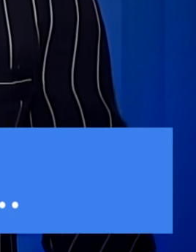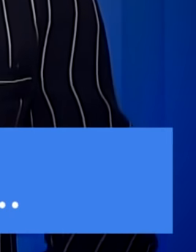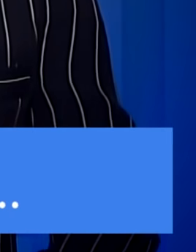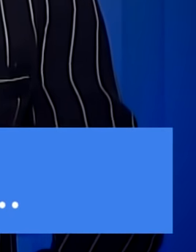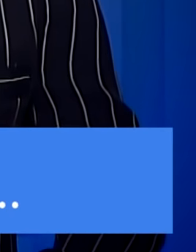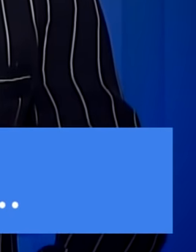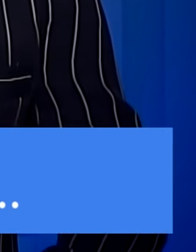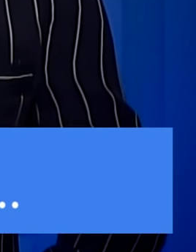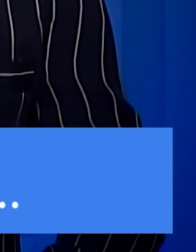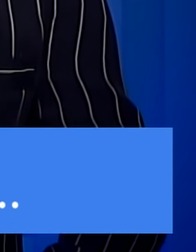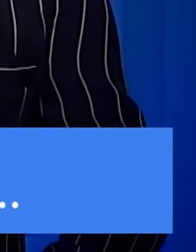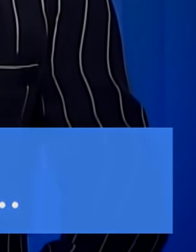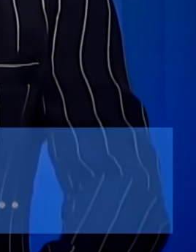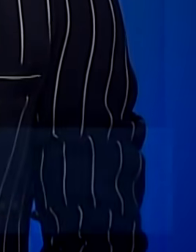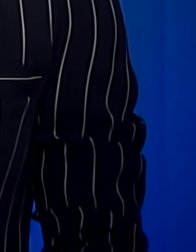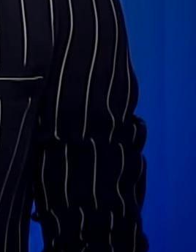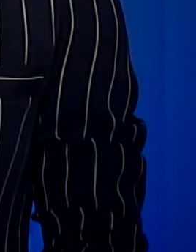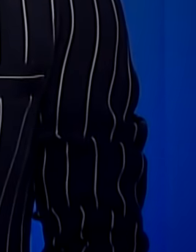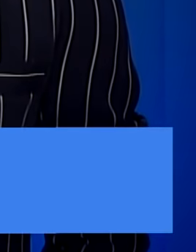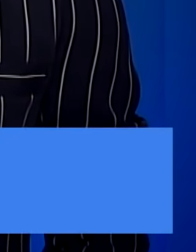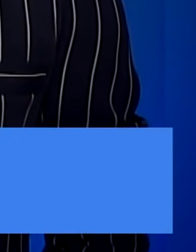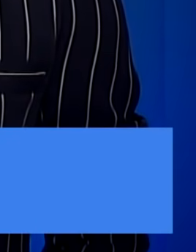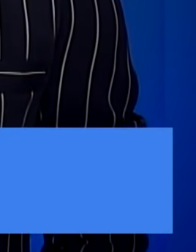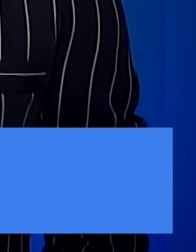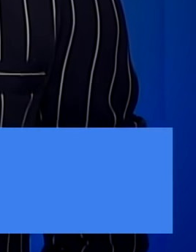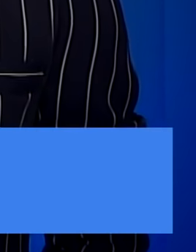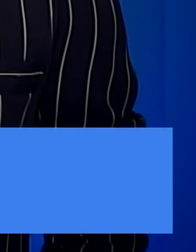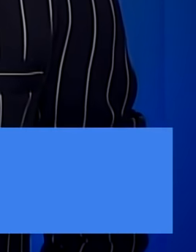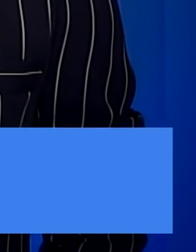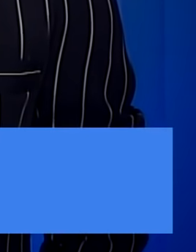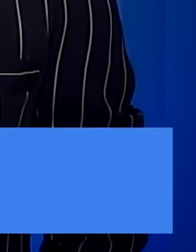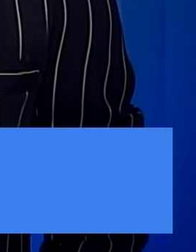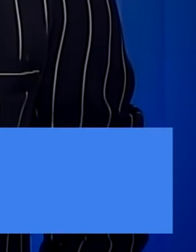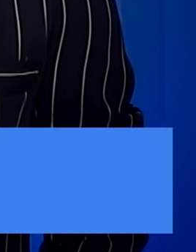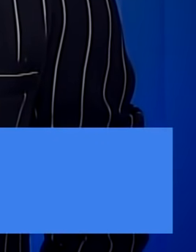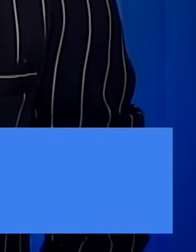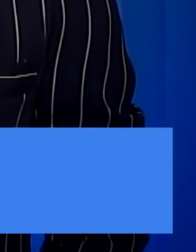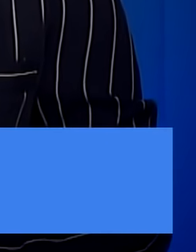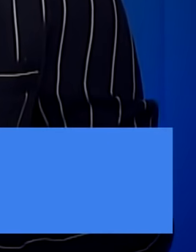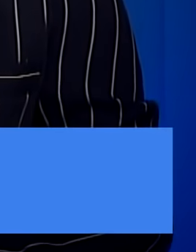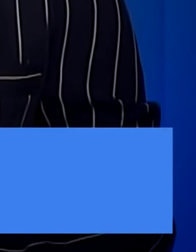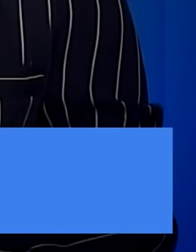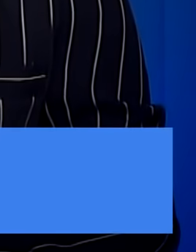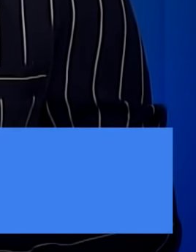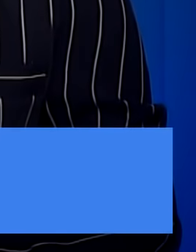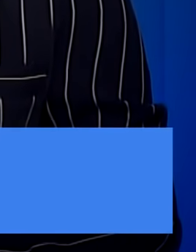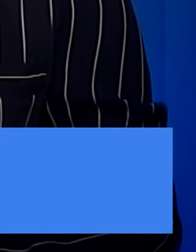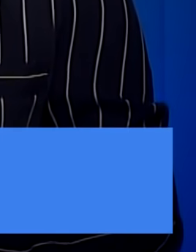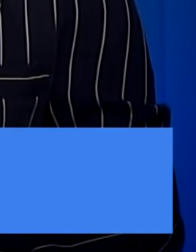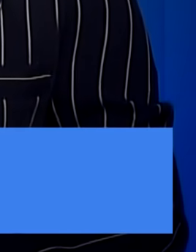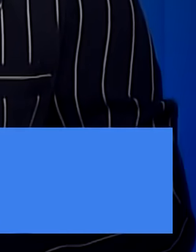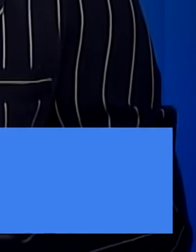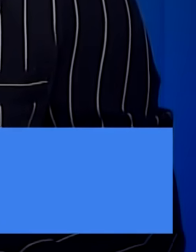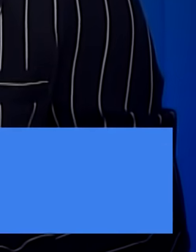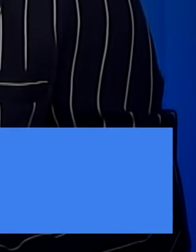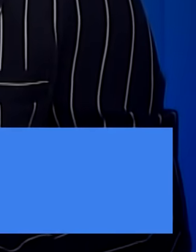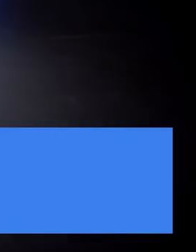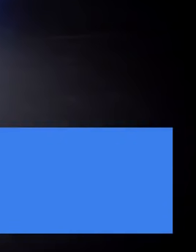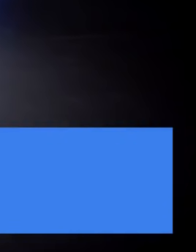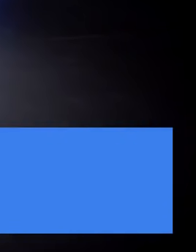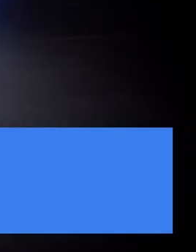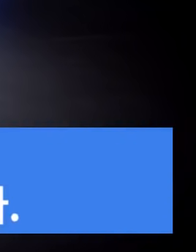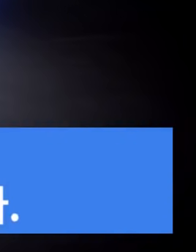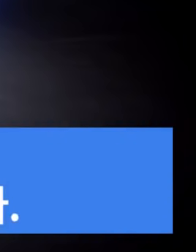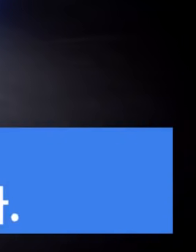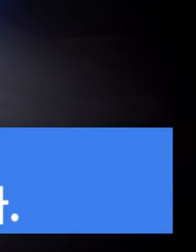추 장관님 후보께서 어떻게 생각하시는지. 제가 아까 이낙연 후보님께 여쭤봤는데 수사 사안인 것이 정쟁 사안이 아닌 것이죠.